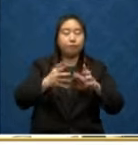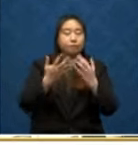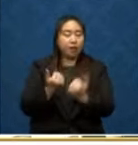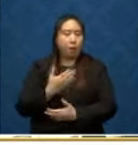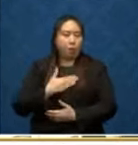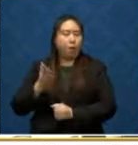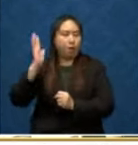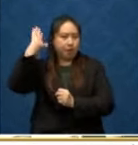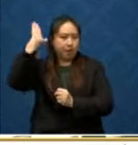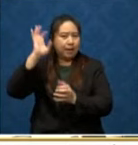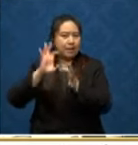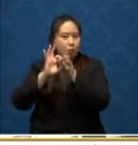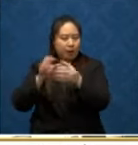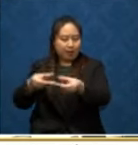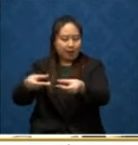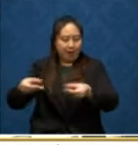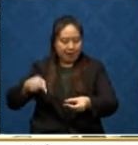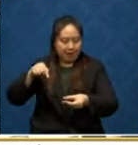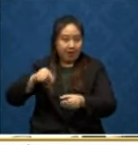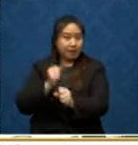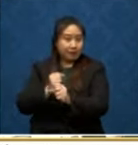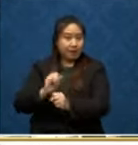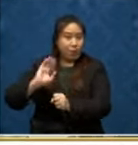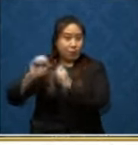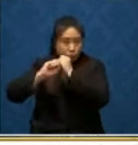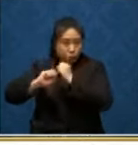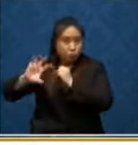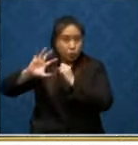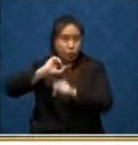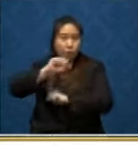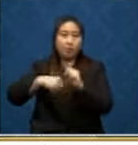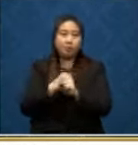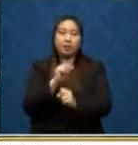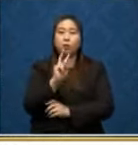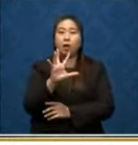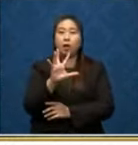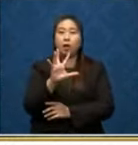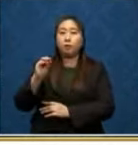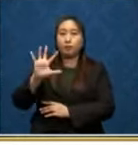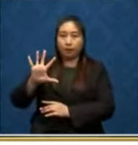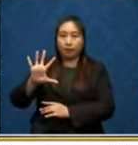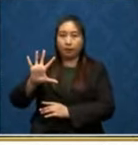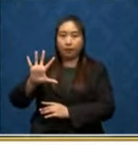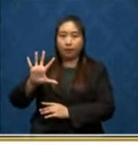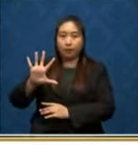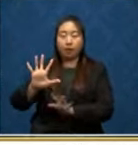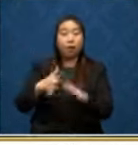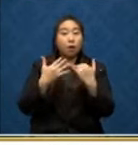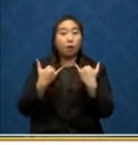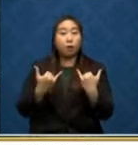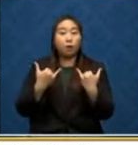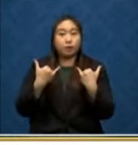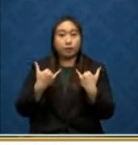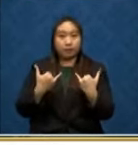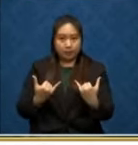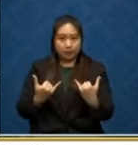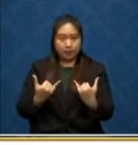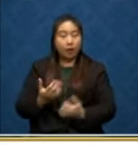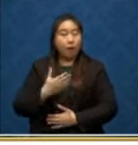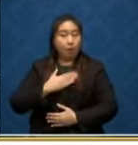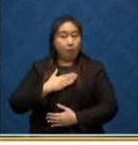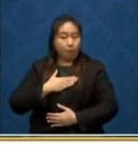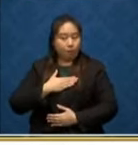อภิปรายเกี่ยวกับรายงานผลการปฏิบัติงานกสทชประจำปี 2565โดยในวันนี้ผมจะขอ